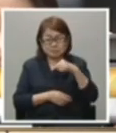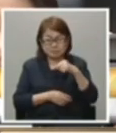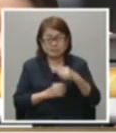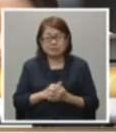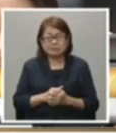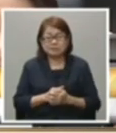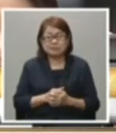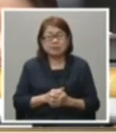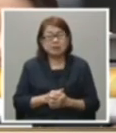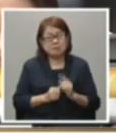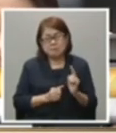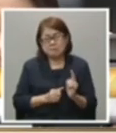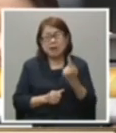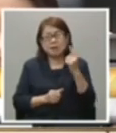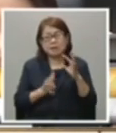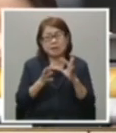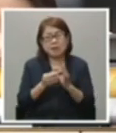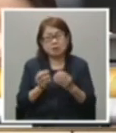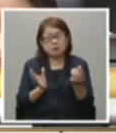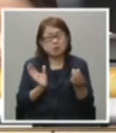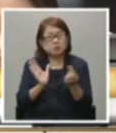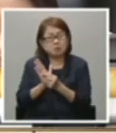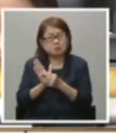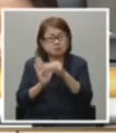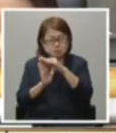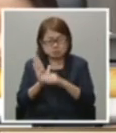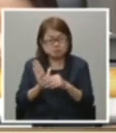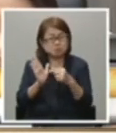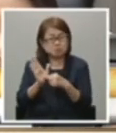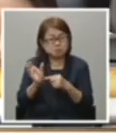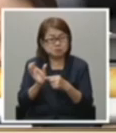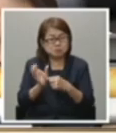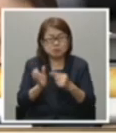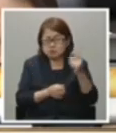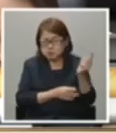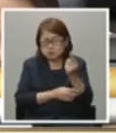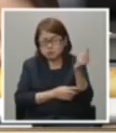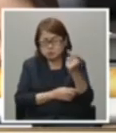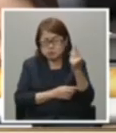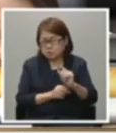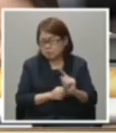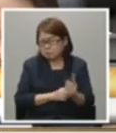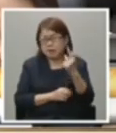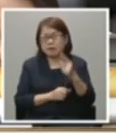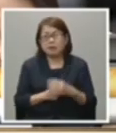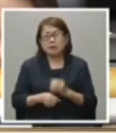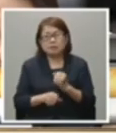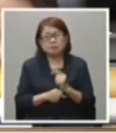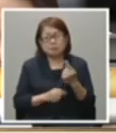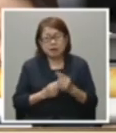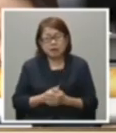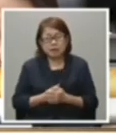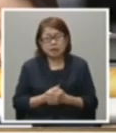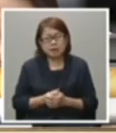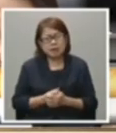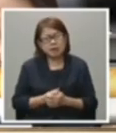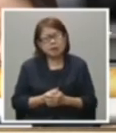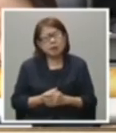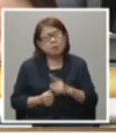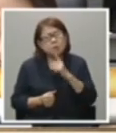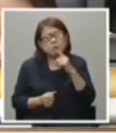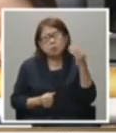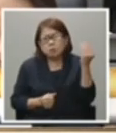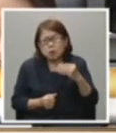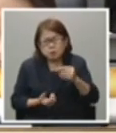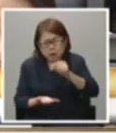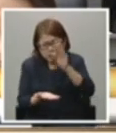สมาร์ทดิจิตอลทัวริซึมการท่องเที่ยวอัจฉริยะจะมาทำแพลตฟอร์มท่านสังเกตไหมคะว่าเอ่อเขาก็จะทำแพลตฟอร์มอย่